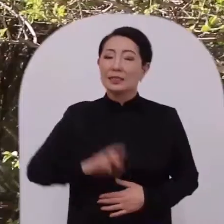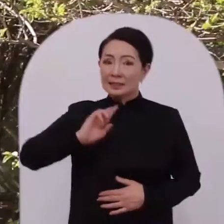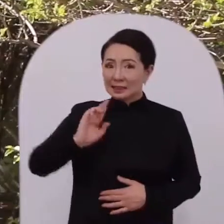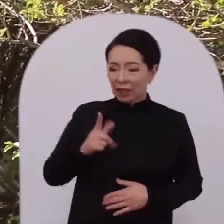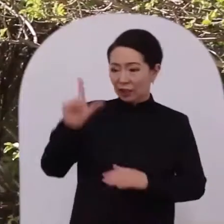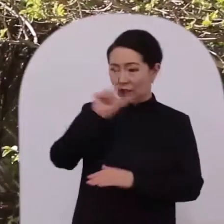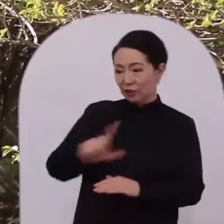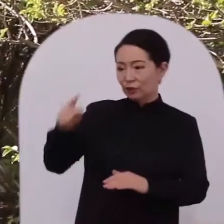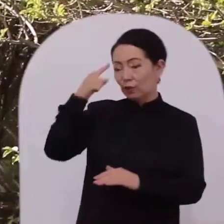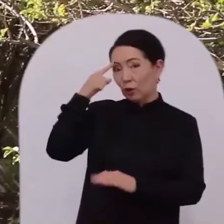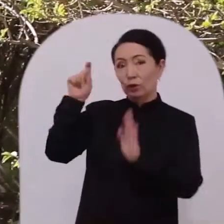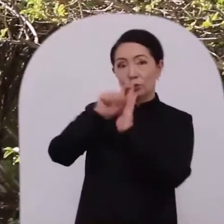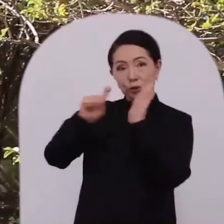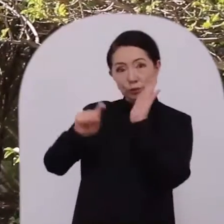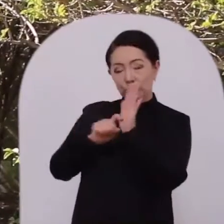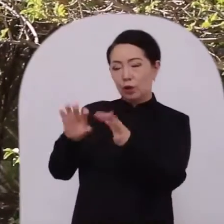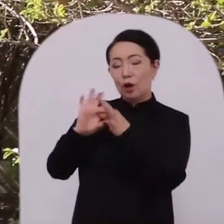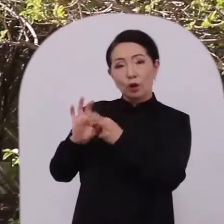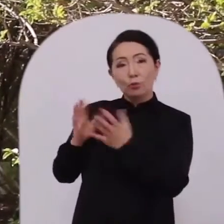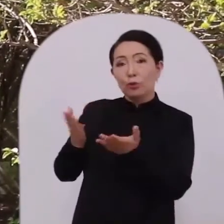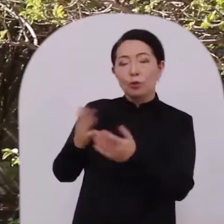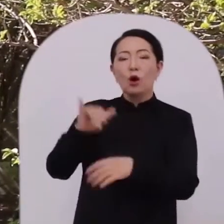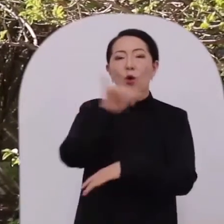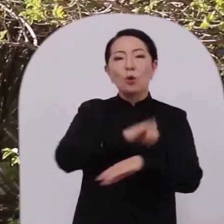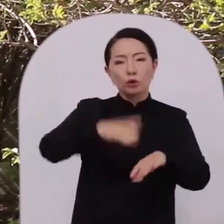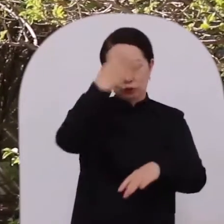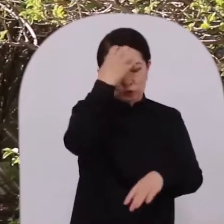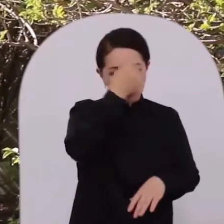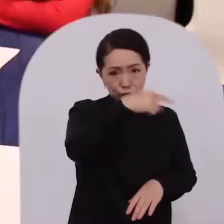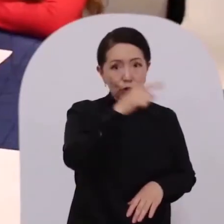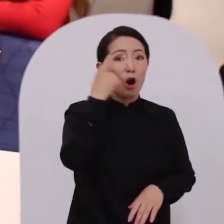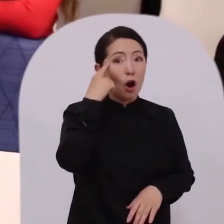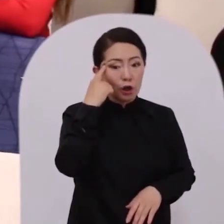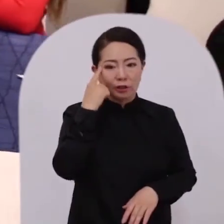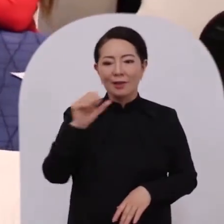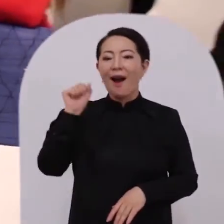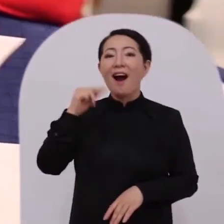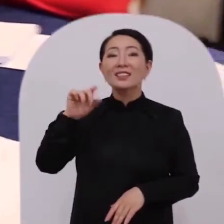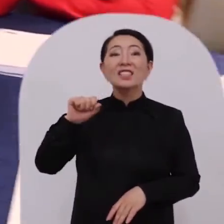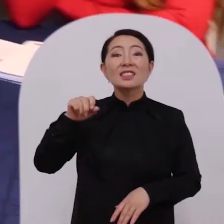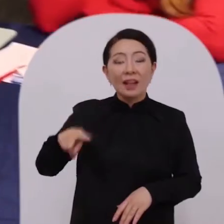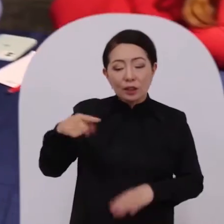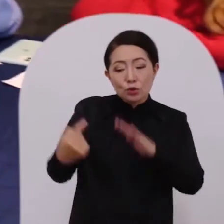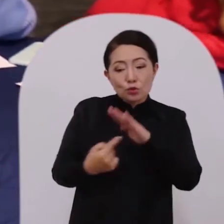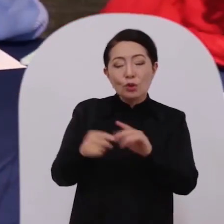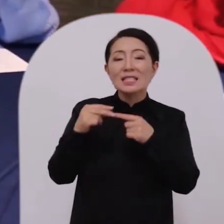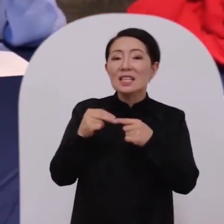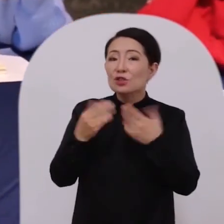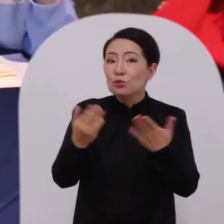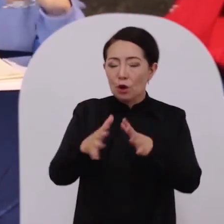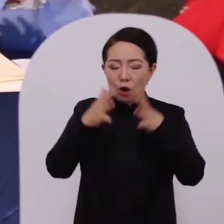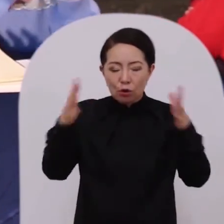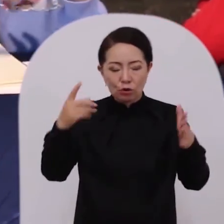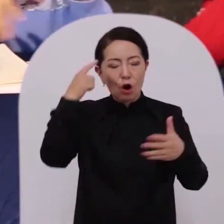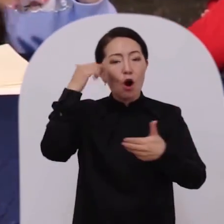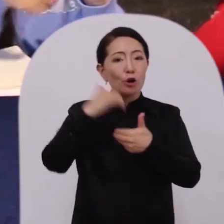Яг Lead Mongolia хөтөлбөрийн хүрээнд бол бид нар ус зүрийн одоо ойлголт за мөн арчлын суурь зарчмууд гэх мэтчлэн одоо өргөн үрээний